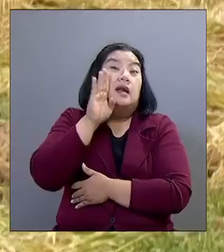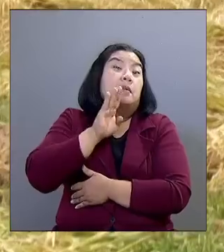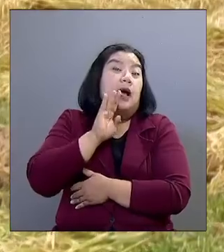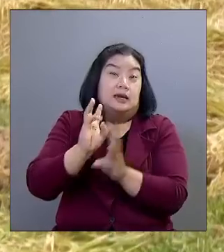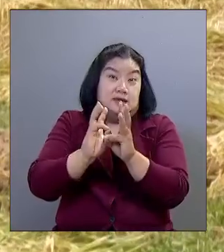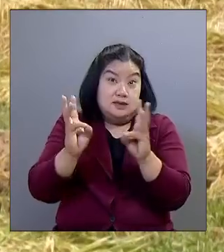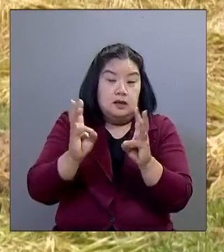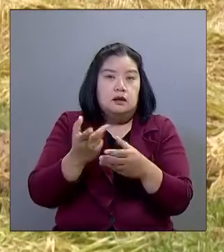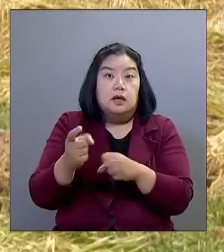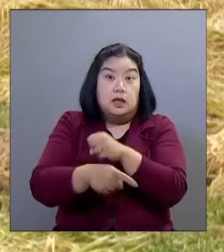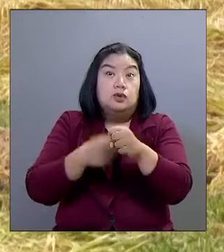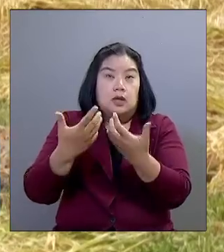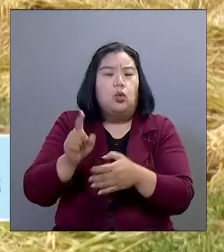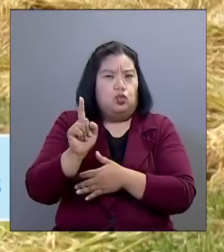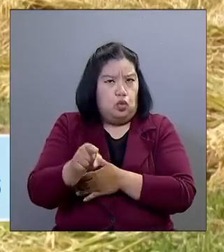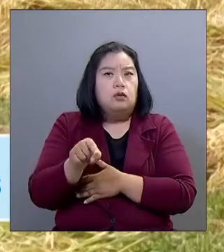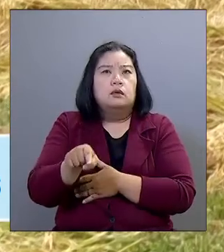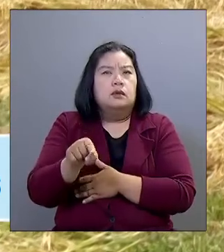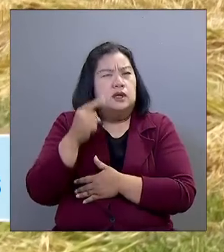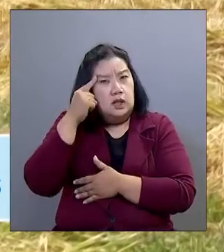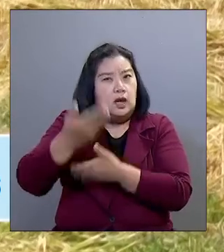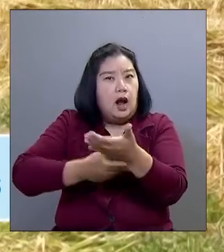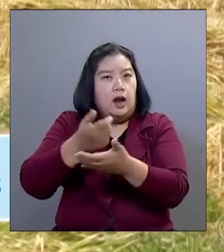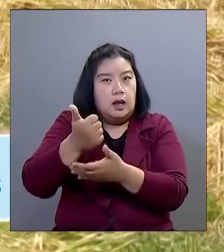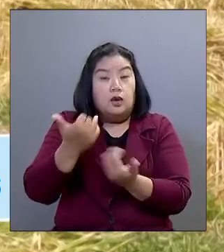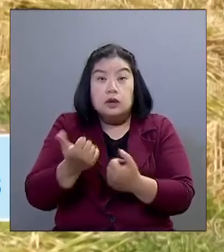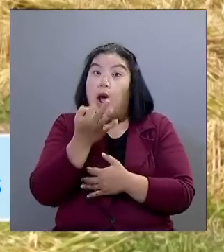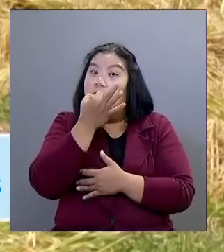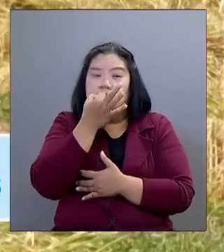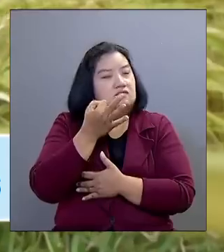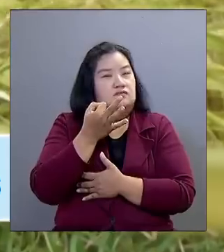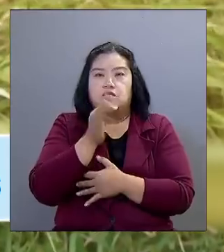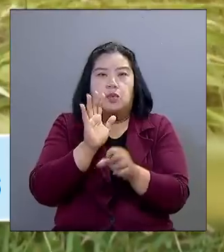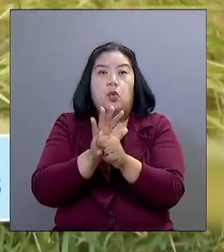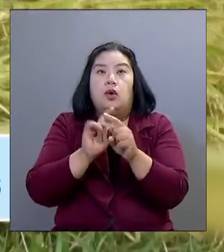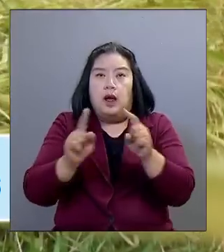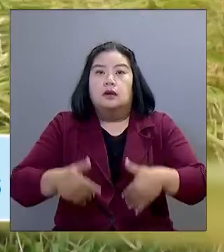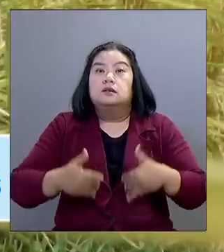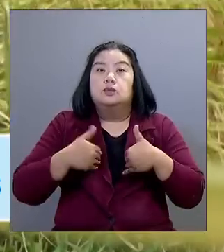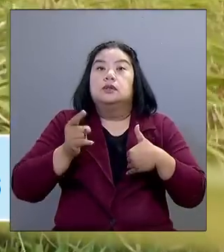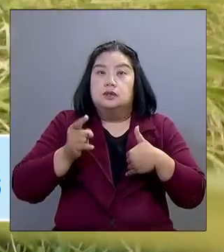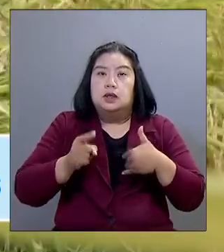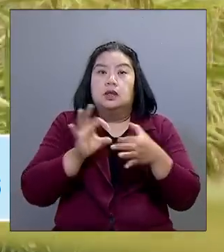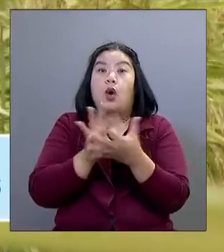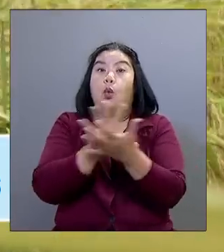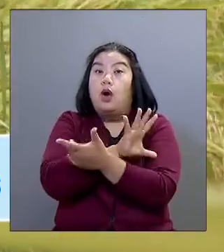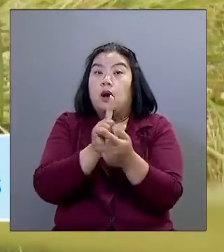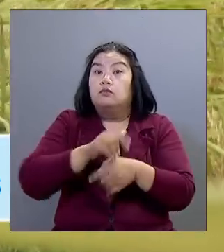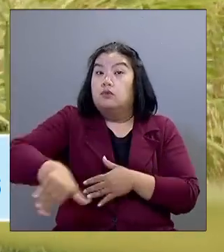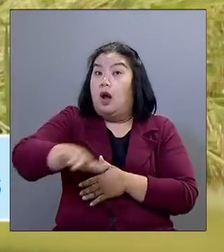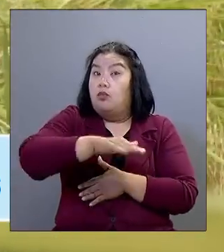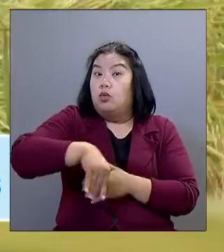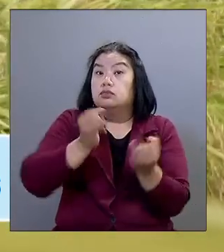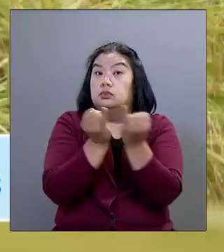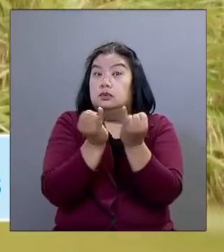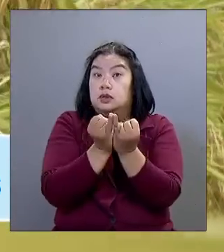าเรามองว่าการทำนาในชุมชนของเราอะค่ะไม่ใช่แค่อาชีพแต่คือวิถีชีวิตแล้วก็คือวัฒนธรรมของคนในชุมชนเพราะว่